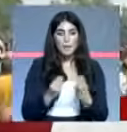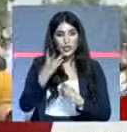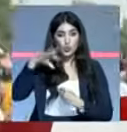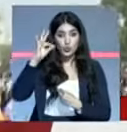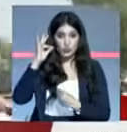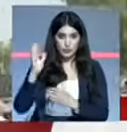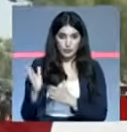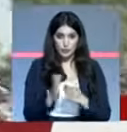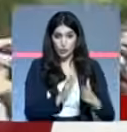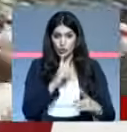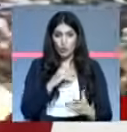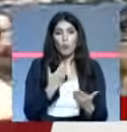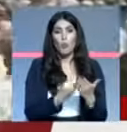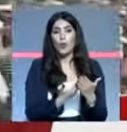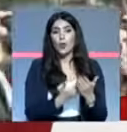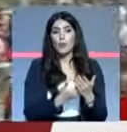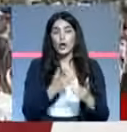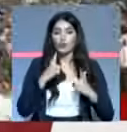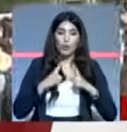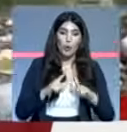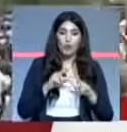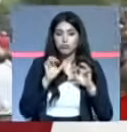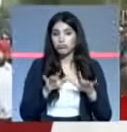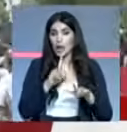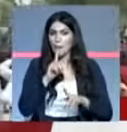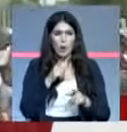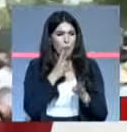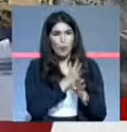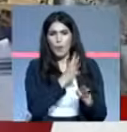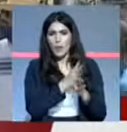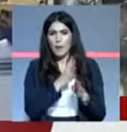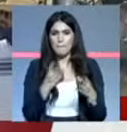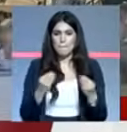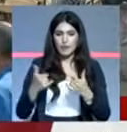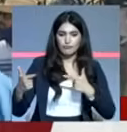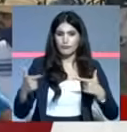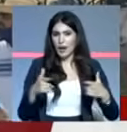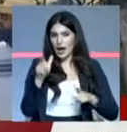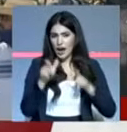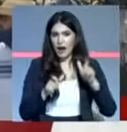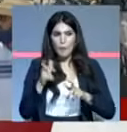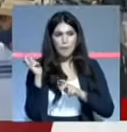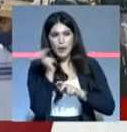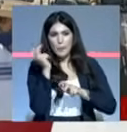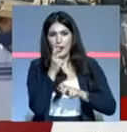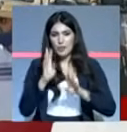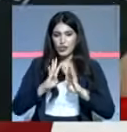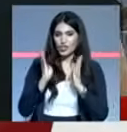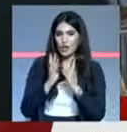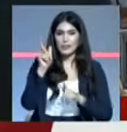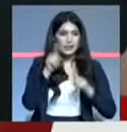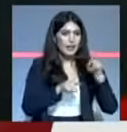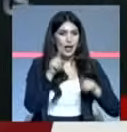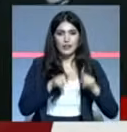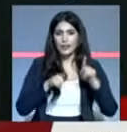غير أن المقارعة بالحجج لم تكن اللغة السائدة، بل تبادل الاتهامات المستمر بين الشقين حد التراشق في بعض الفترات بالحجارة، ما